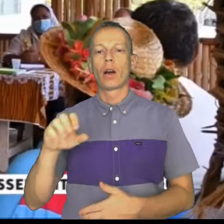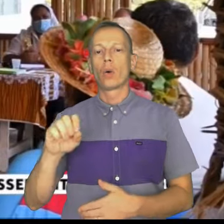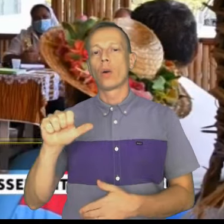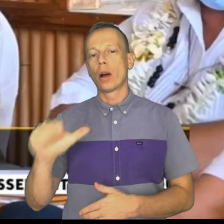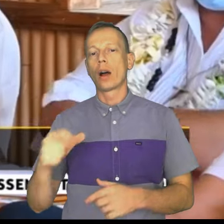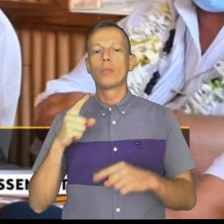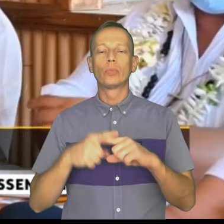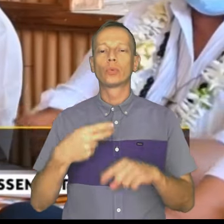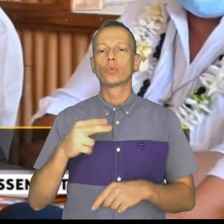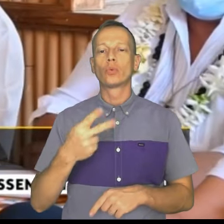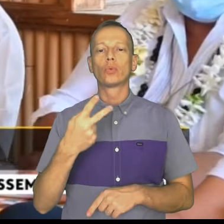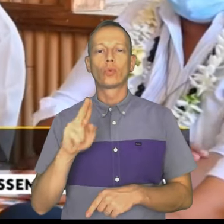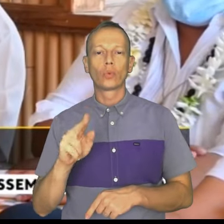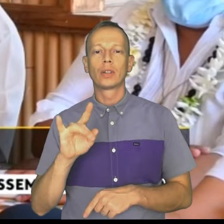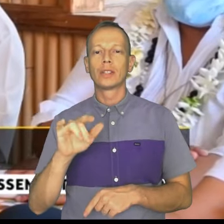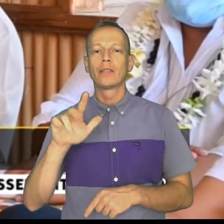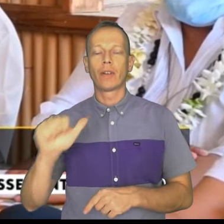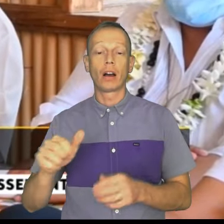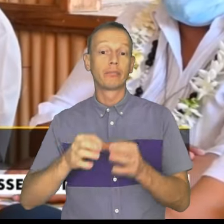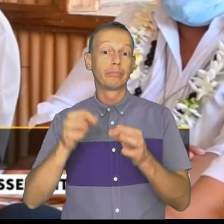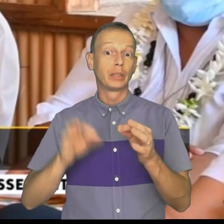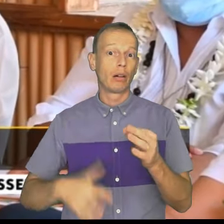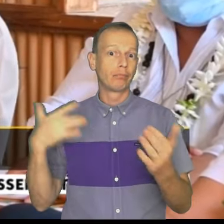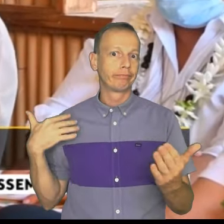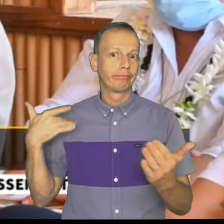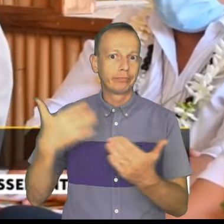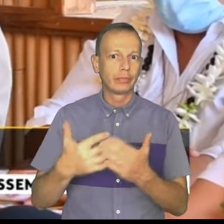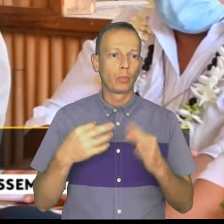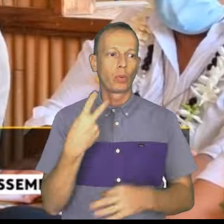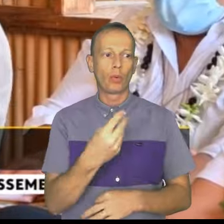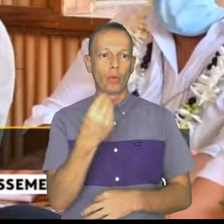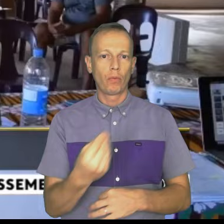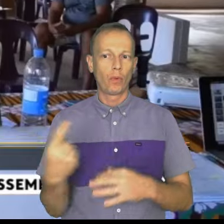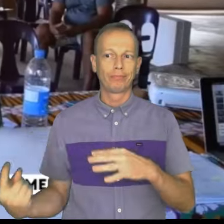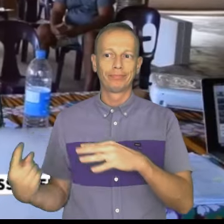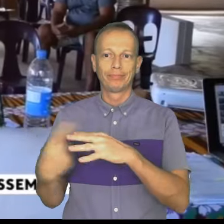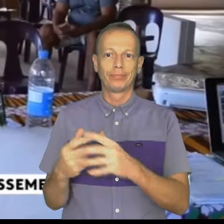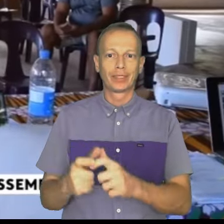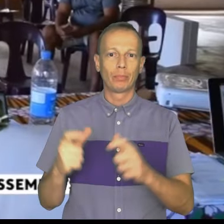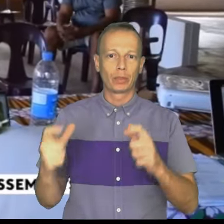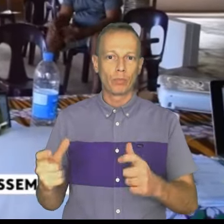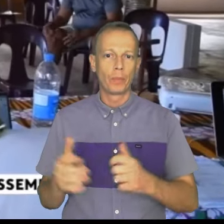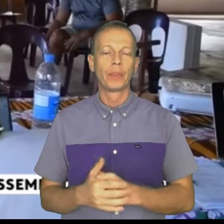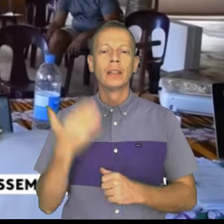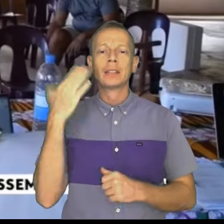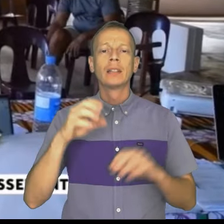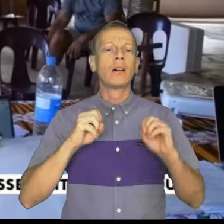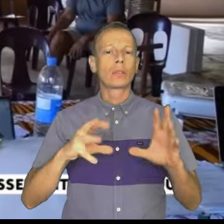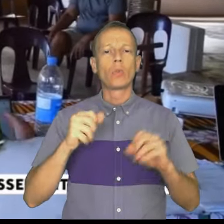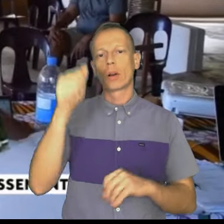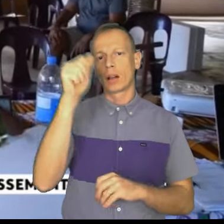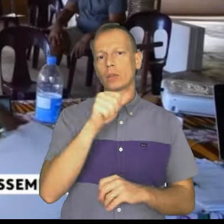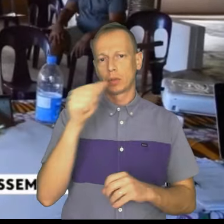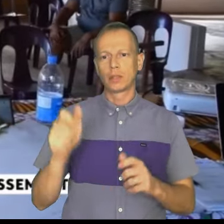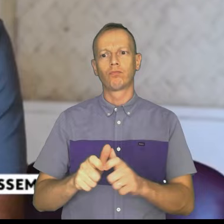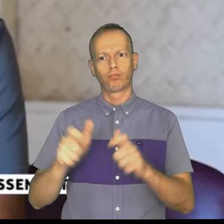et les parents d'élèves.'objectif est de un bilan concernant l'intégration de leurs enfants dans les établissements. Il faut savoir que l'enseignement catholique est une